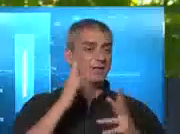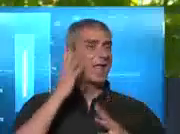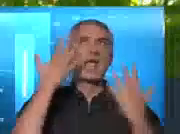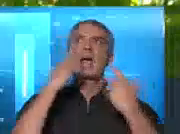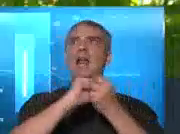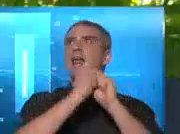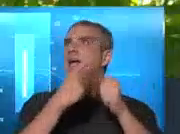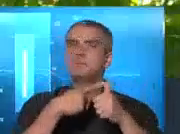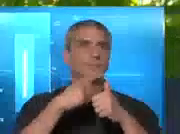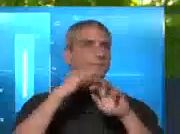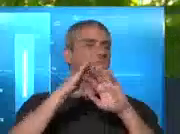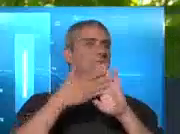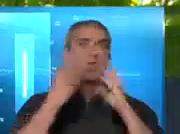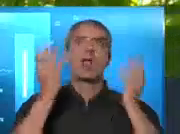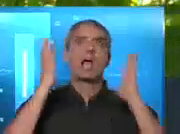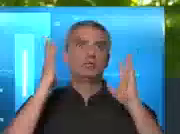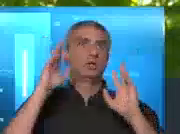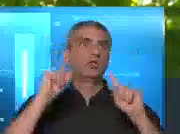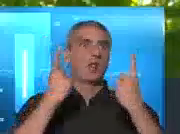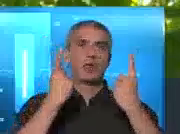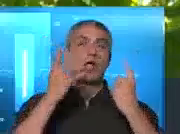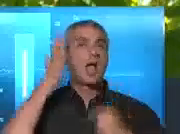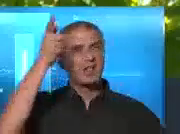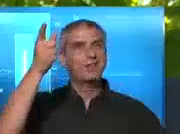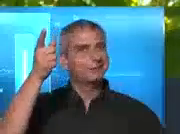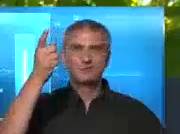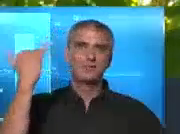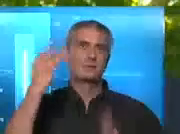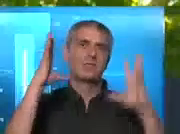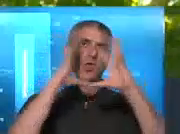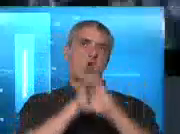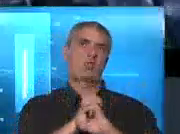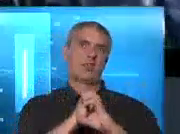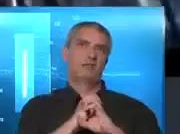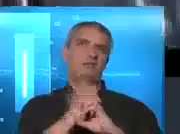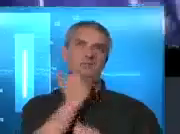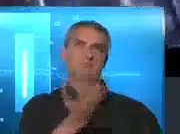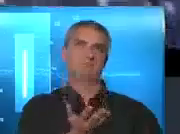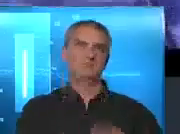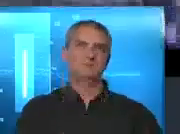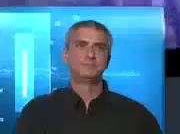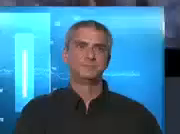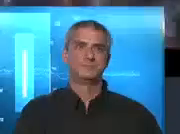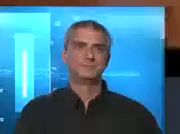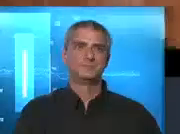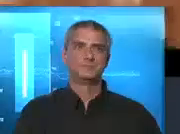האקלים וכל האסונות האחרים שעשויים לקרוא, אז העתיד בסרטים הופך להיות עתיד קודר.